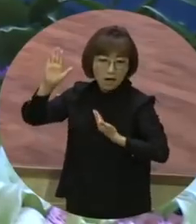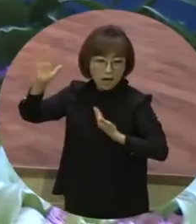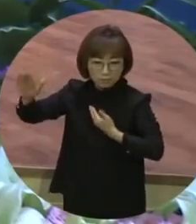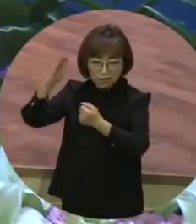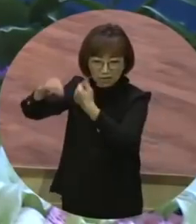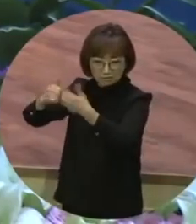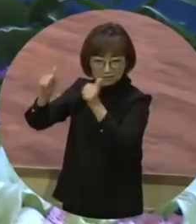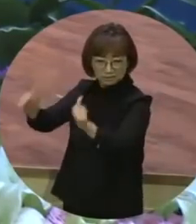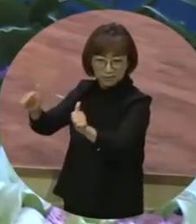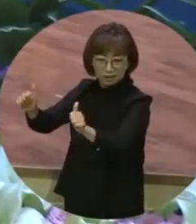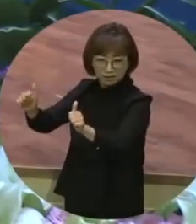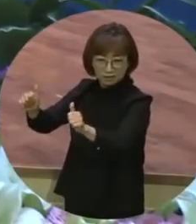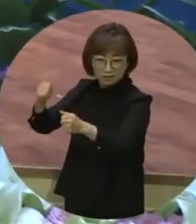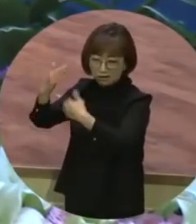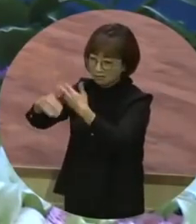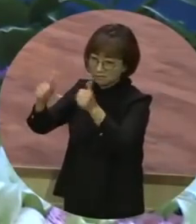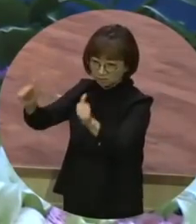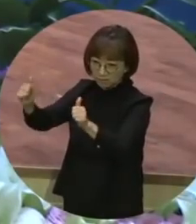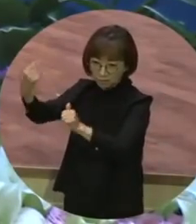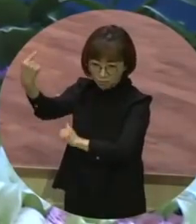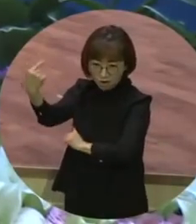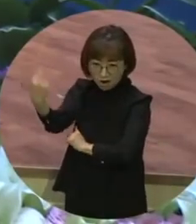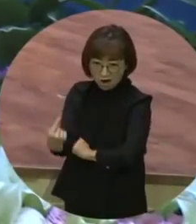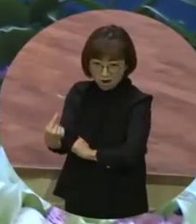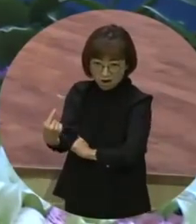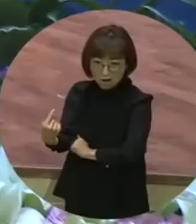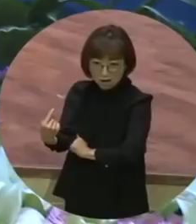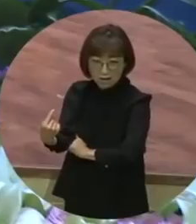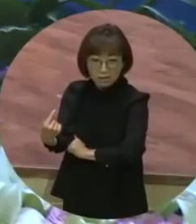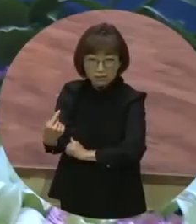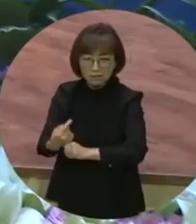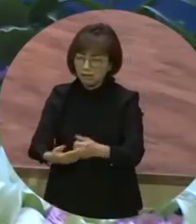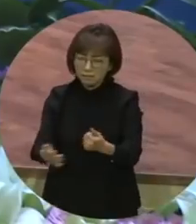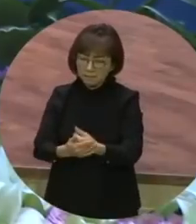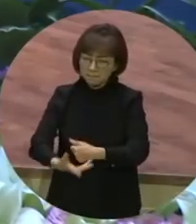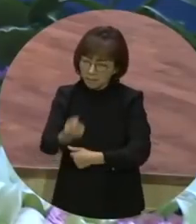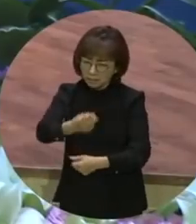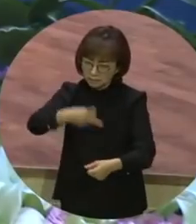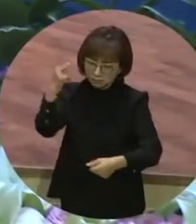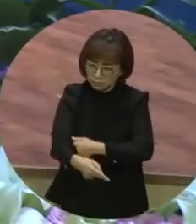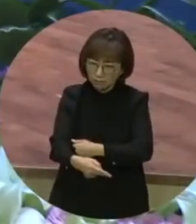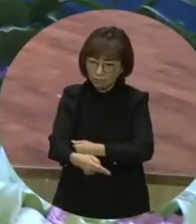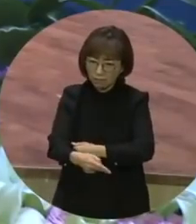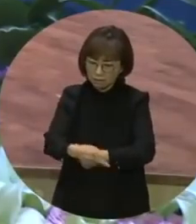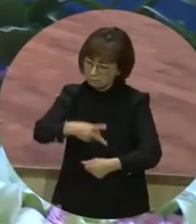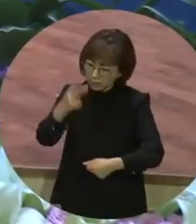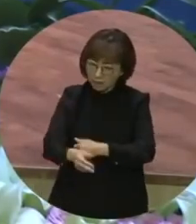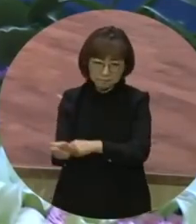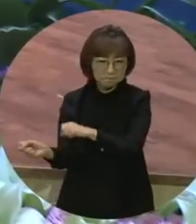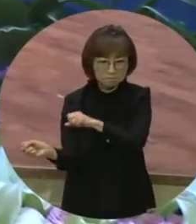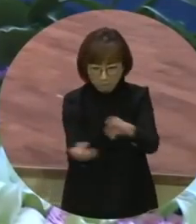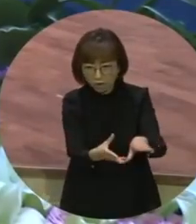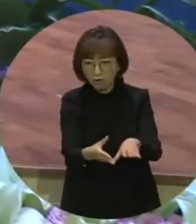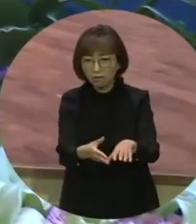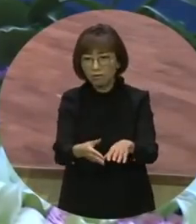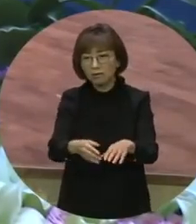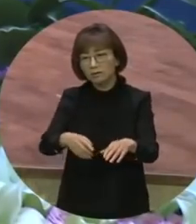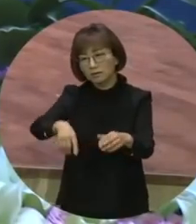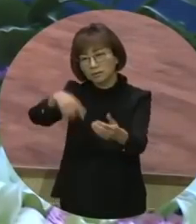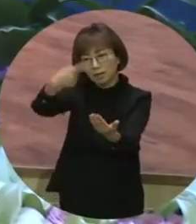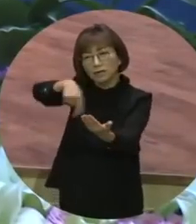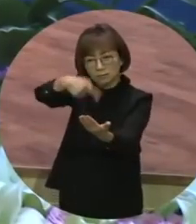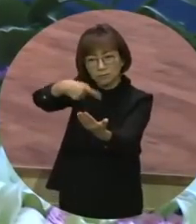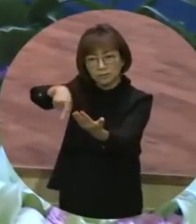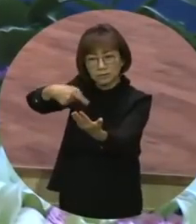심판을 받을 자리에 있기 때문에 여기에 빨리 벗어나야 한다라고 밝히고